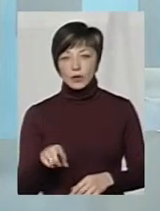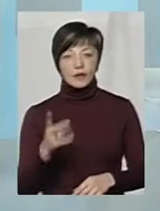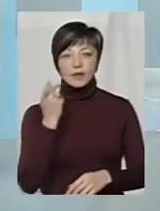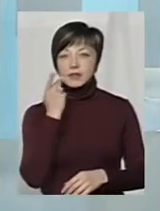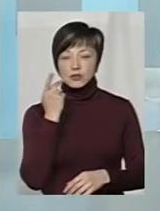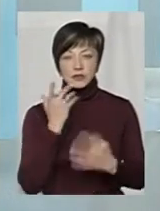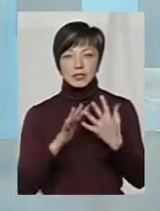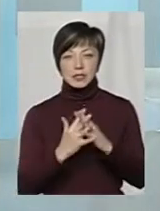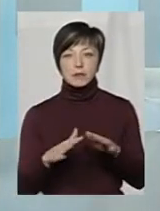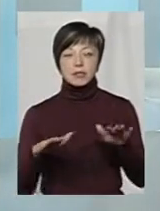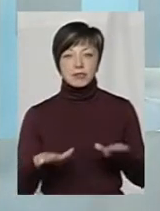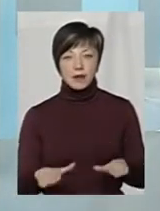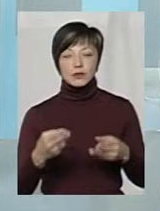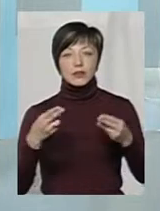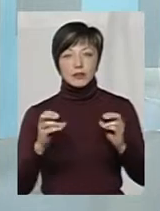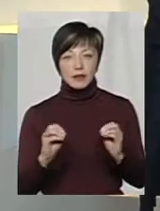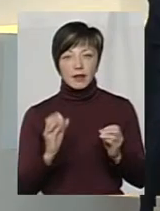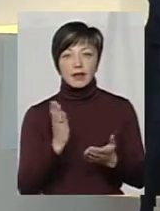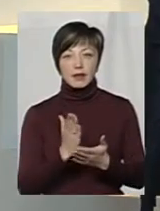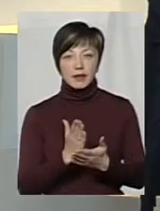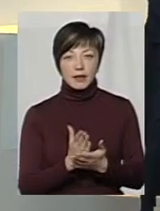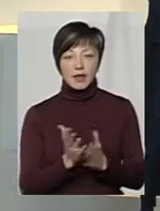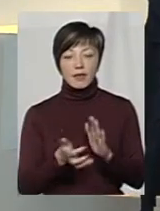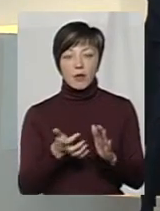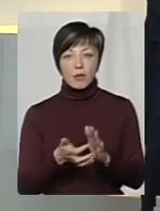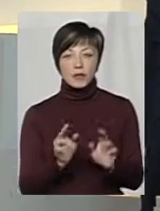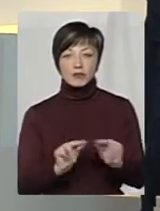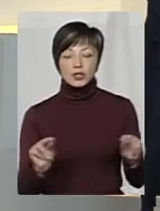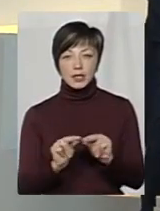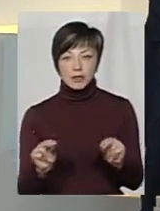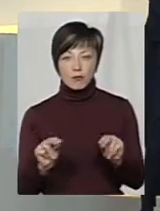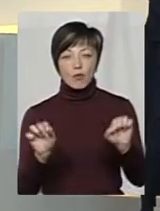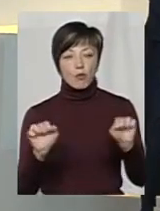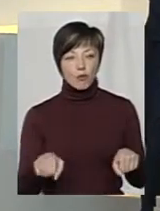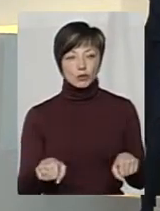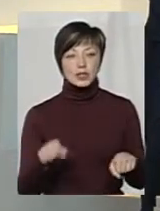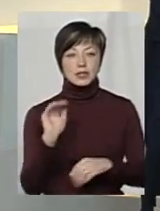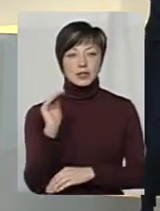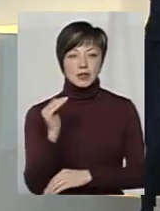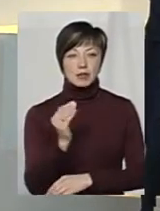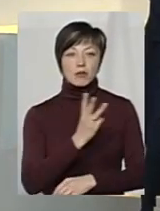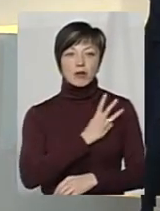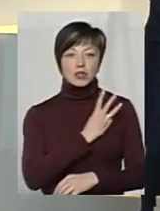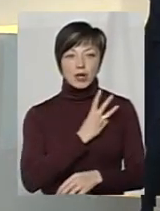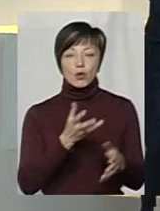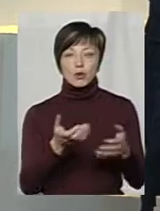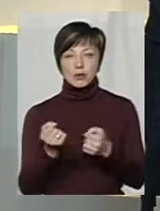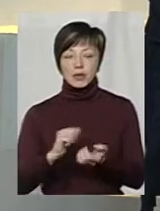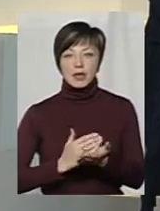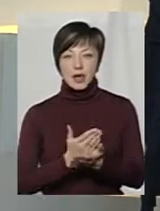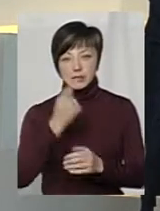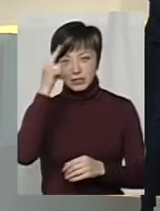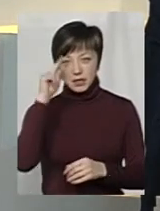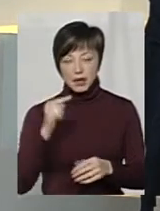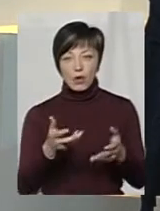завжди в сільській місцевості, де є некомплект вчителів, можна дитина, яка бажає отримати якісні